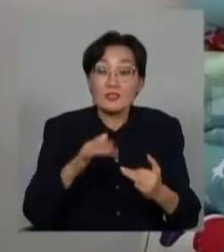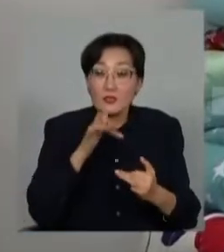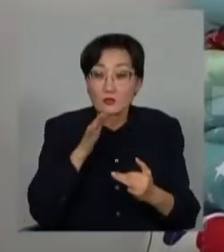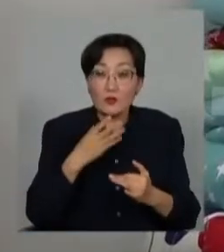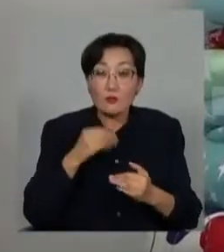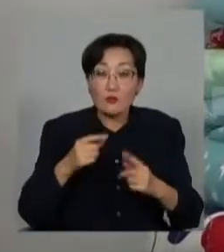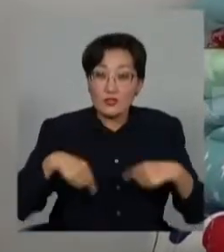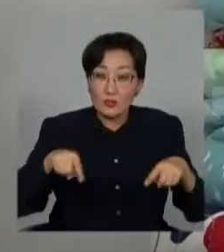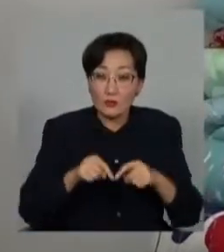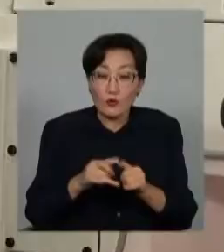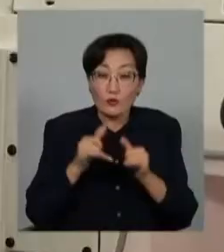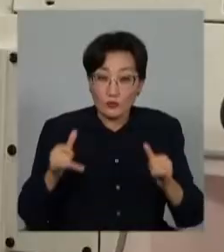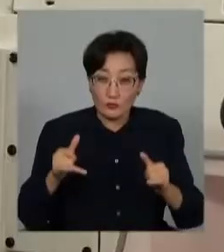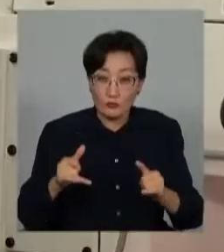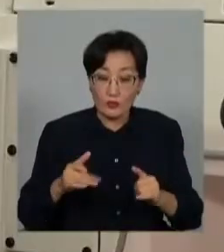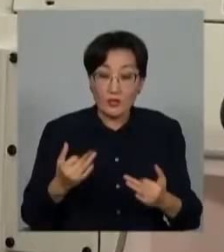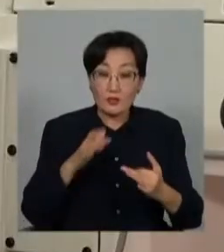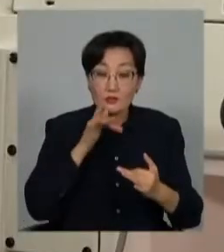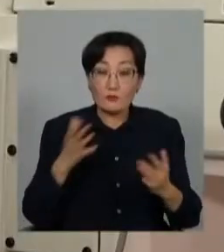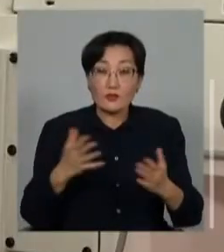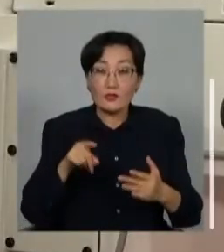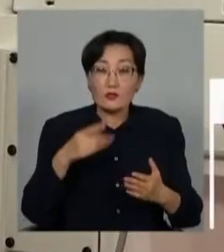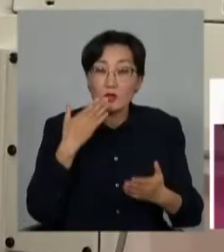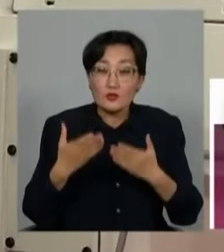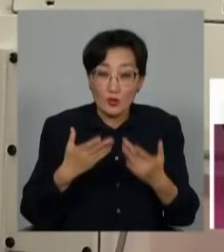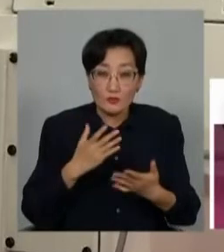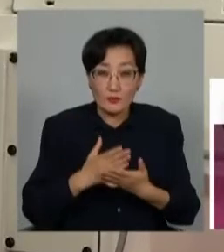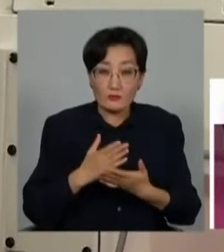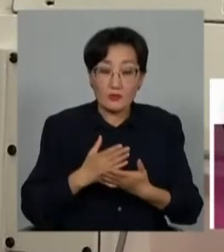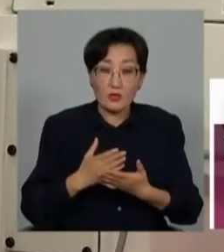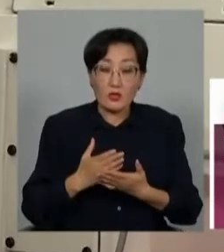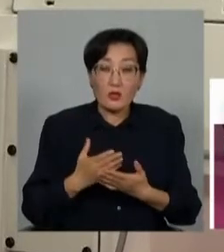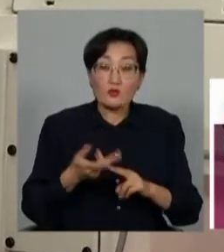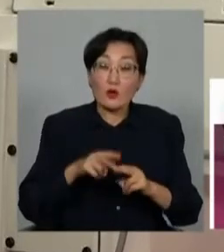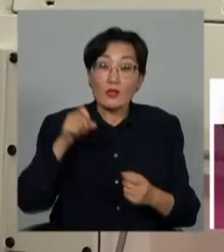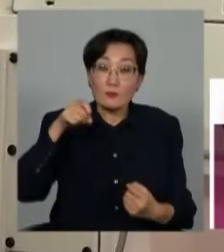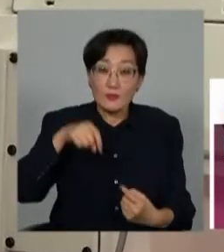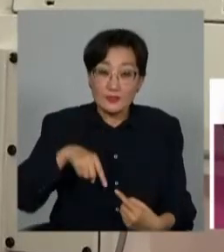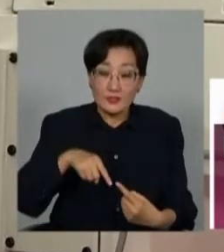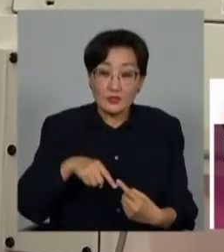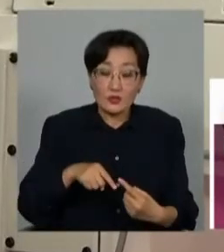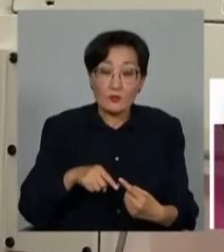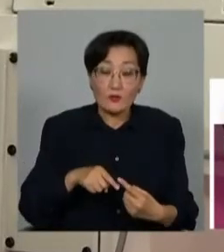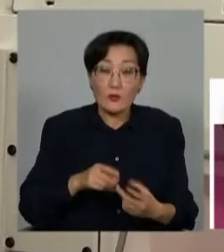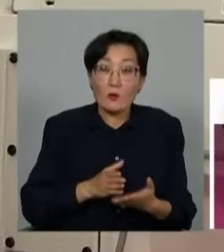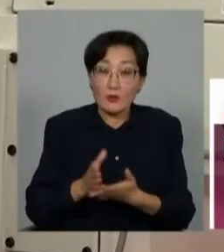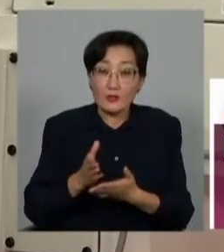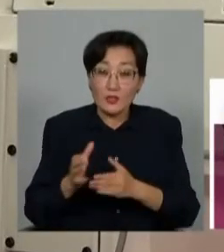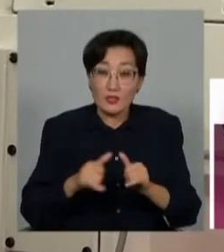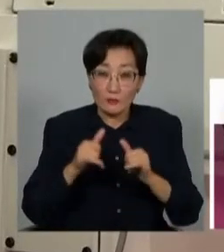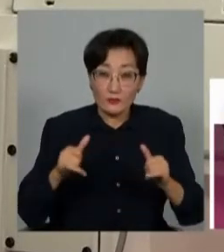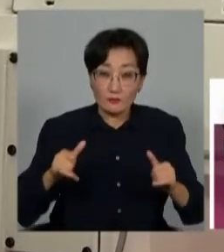өз орталығын үлкейту. Қазіргі заманда қандай сұраныс бар? Соған қарай өзіміздің бизнесімізді